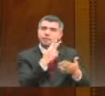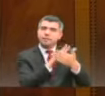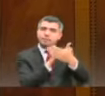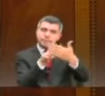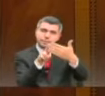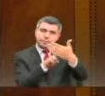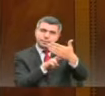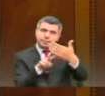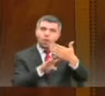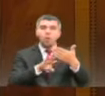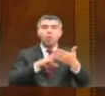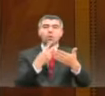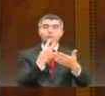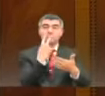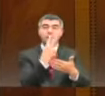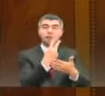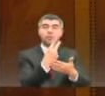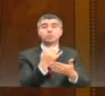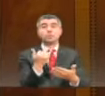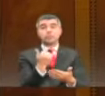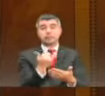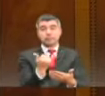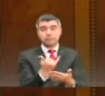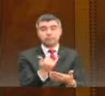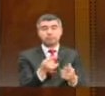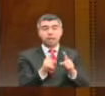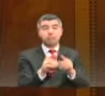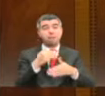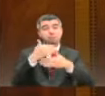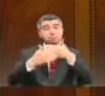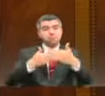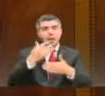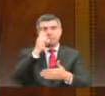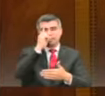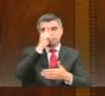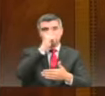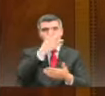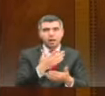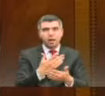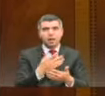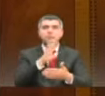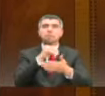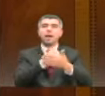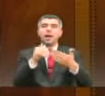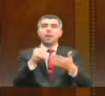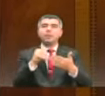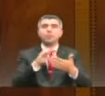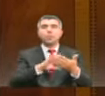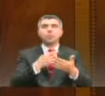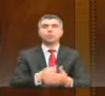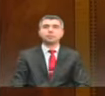وإلى اعتماد تلك الخلاصات لتطويرها كي تكون مفيدة أكثر في المرحلة المقبلة. وهذه هي الاستراتيجية اللي غادي نعتمدها إن شاء